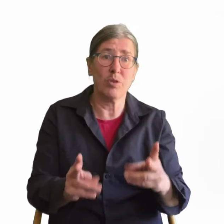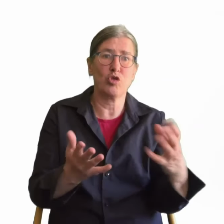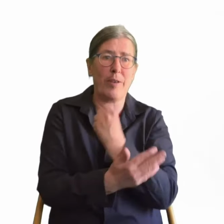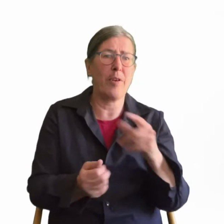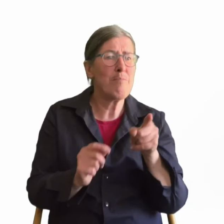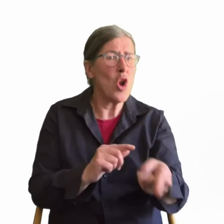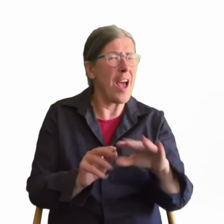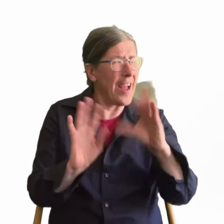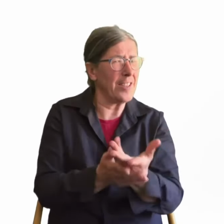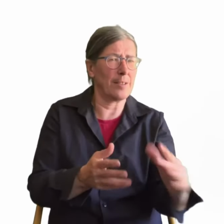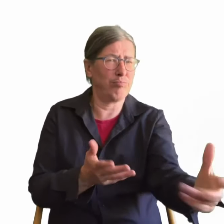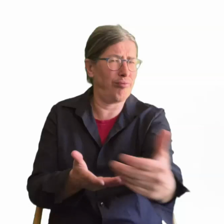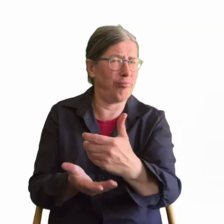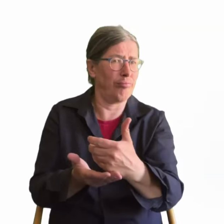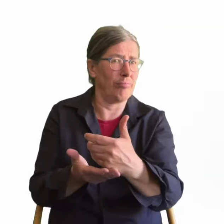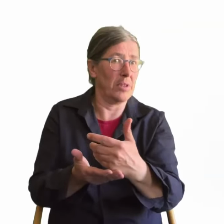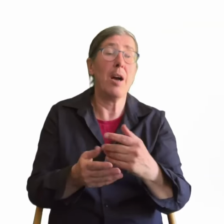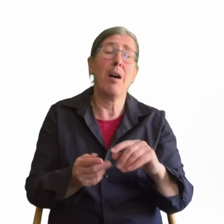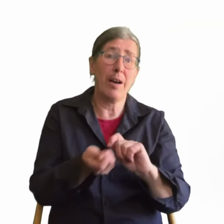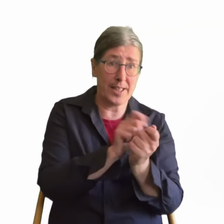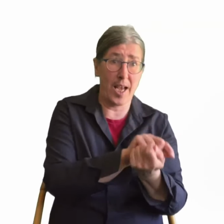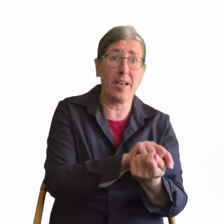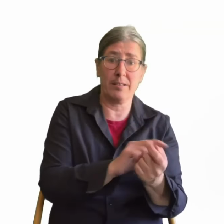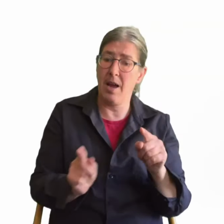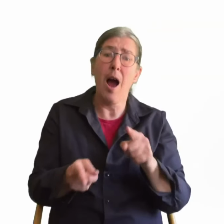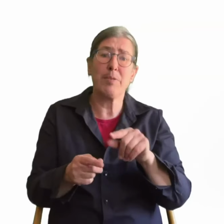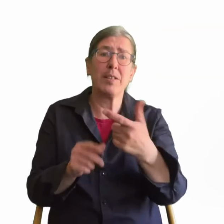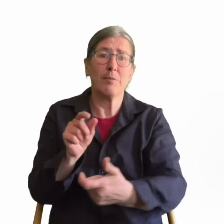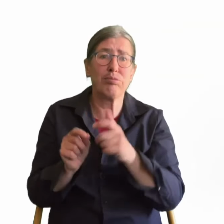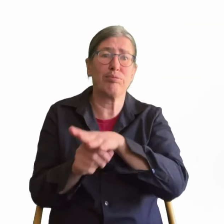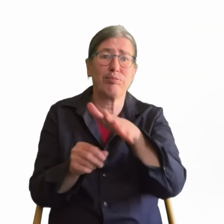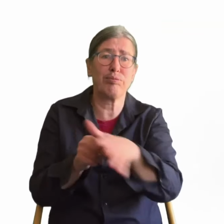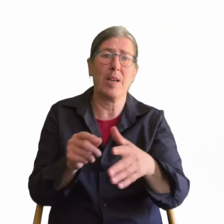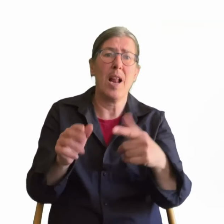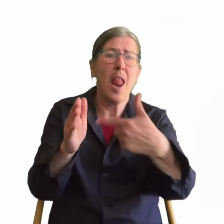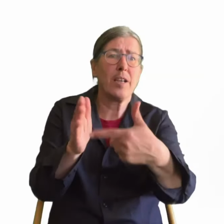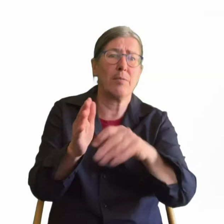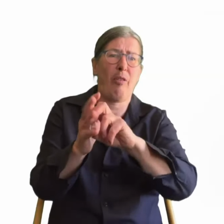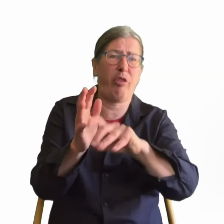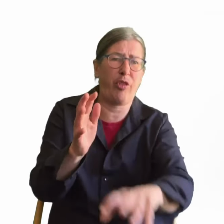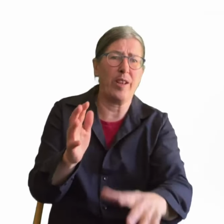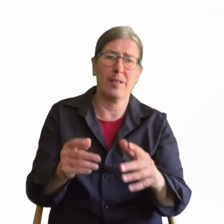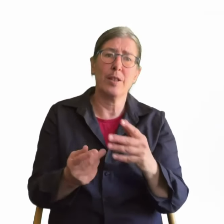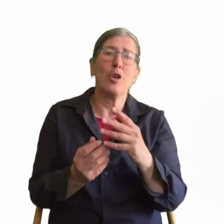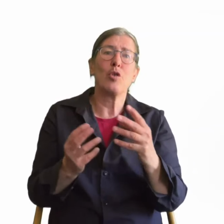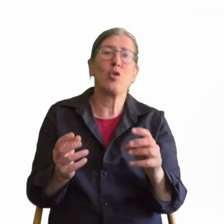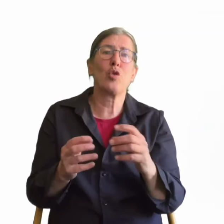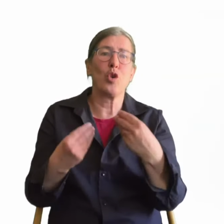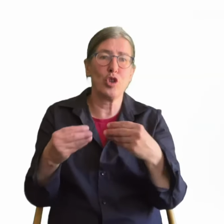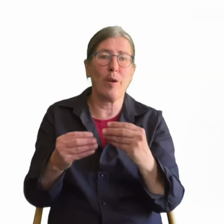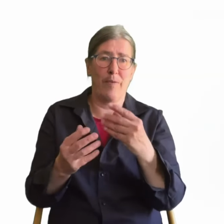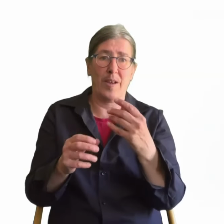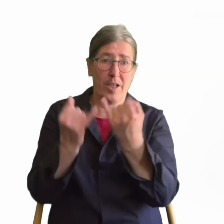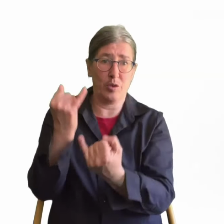einsammeln und recyceln könnte, der Abrieb von Reifen und Turnschuhen, der bröckelnde Lack oder die Stäube der